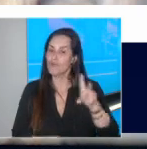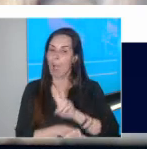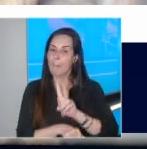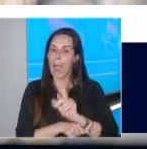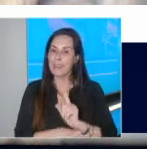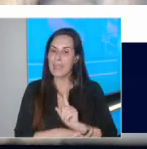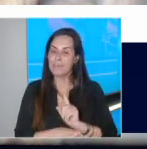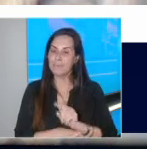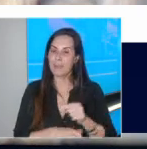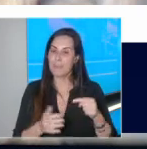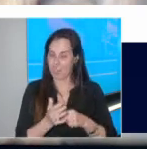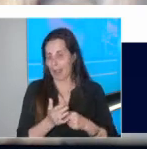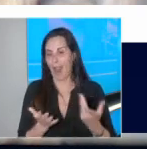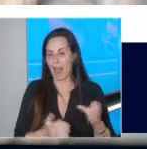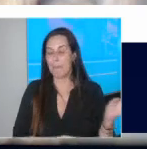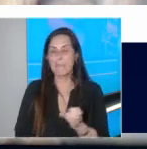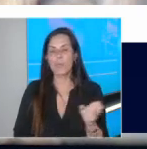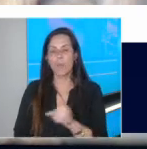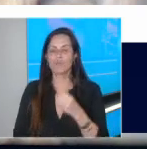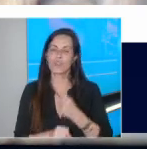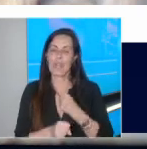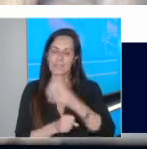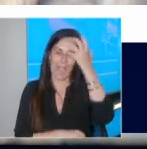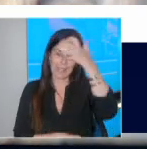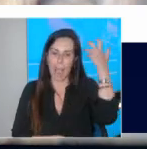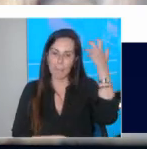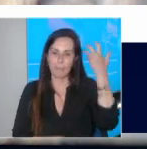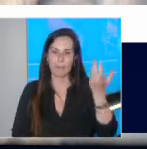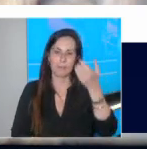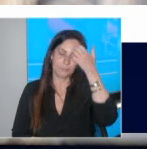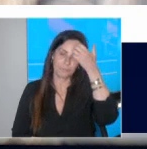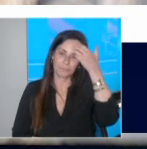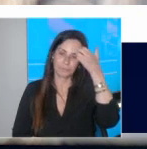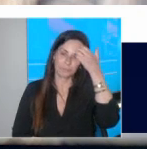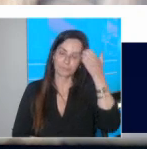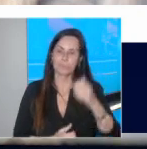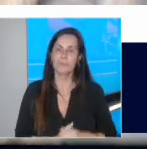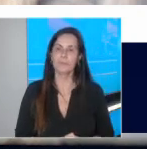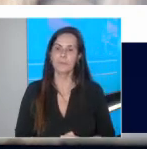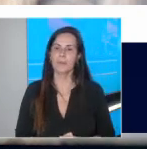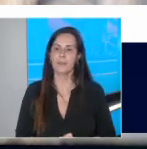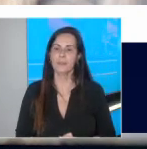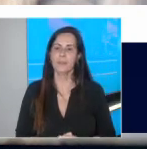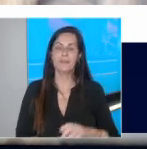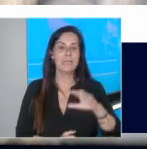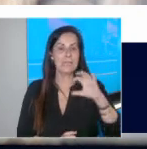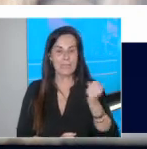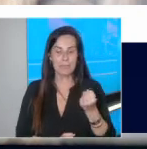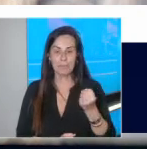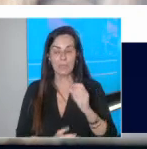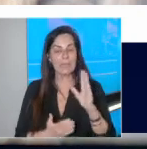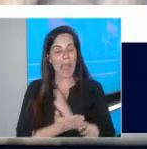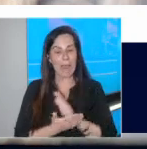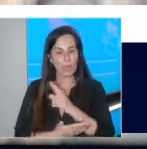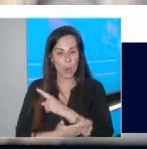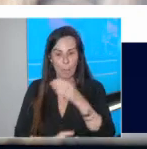שמרנים, שזה בעקבות בין היתר המינויים בזמן טראמפ, למשל של הג'אג' קוונו, ואם